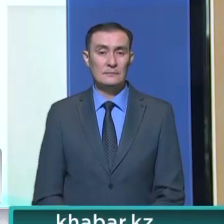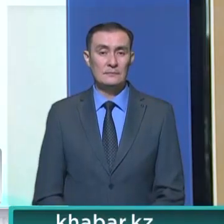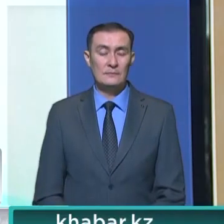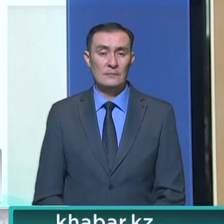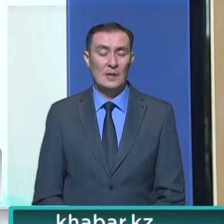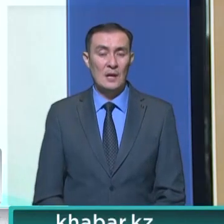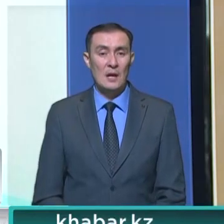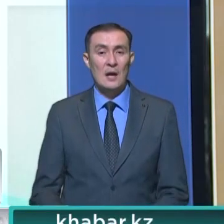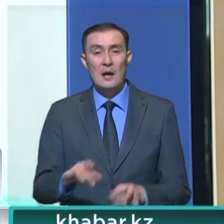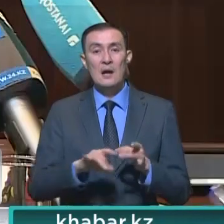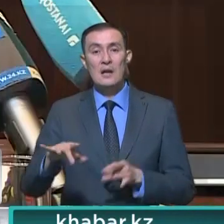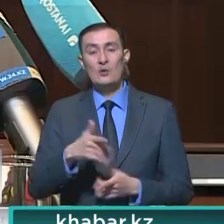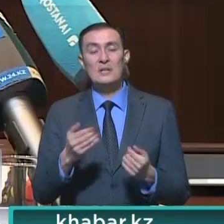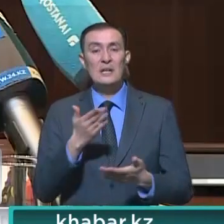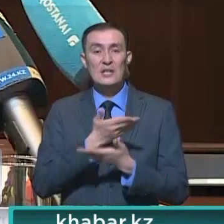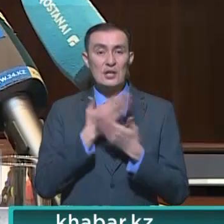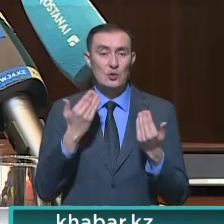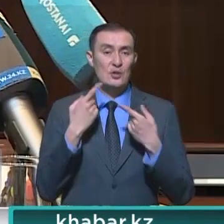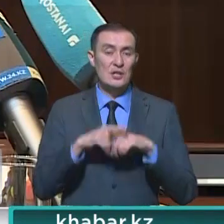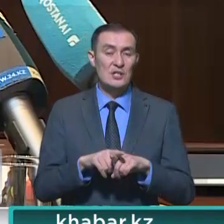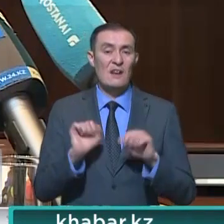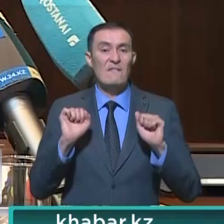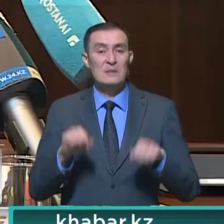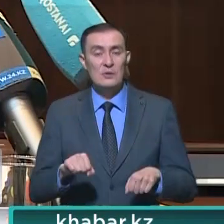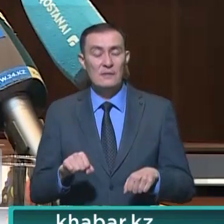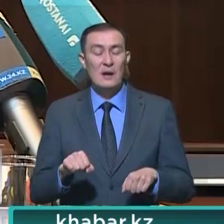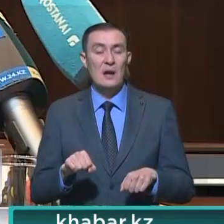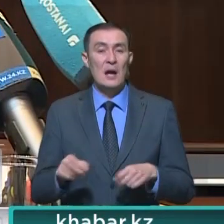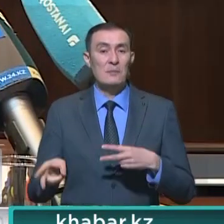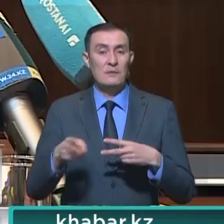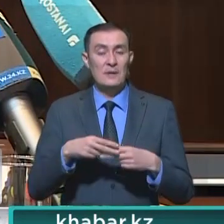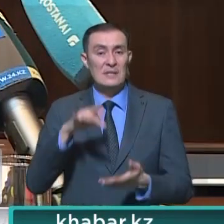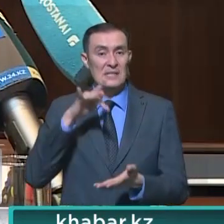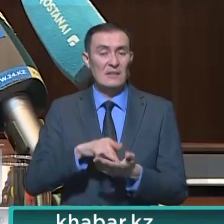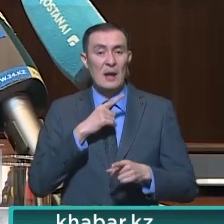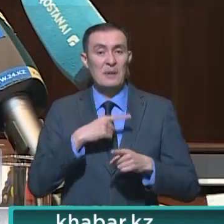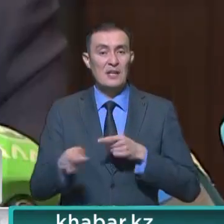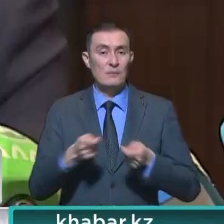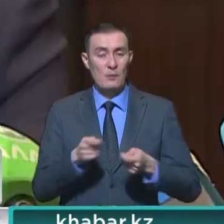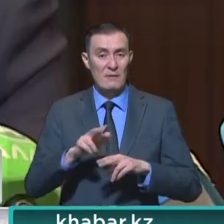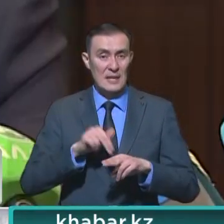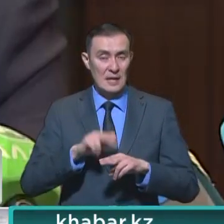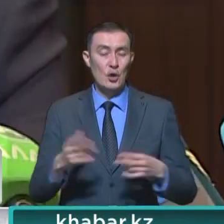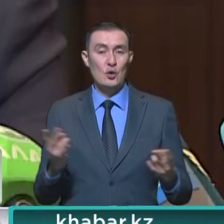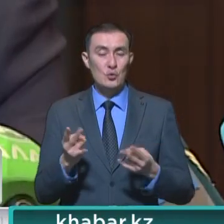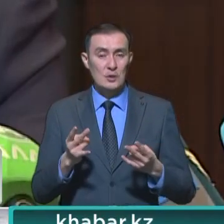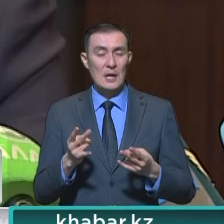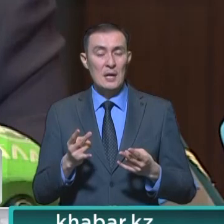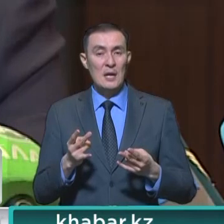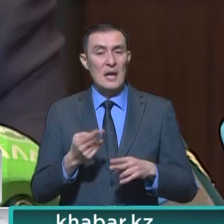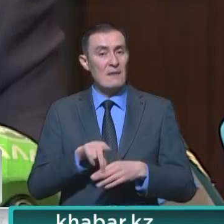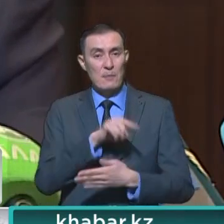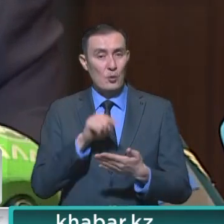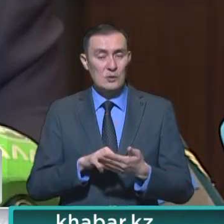Районы, где указывается на отсутствие технической возможности подключения организации образования к центрам оперативного управления, необходимо